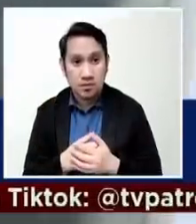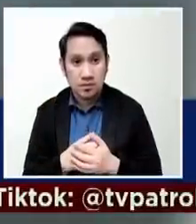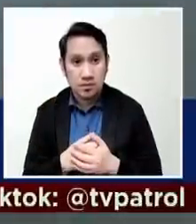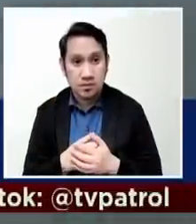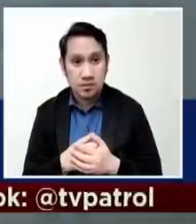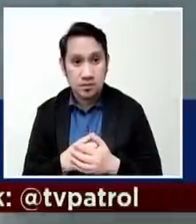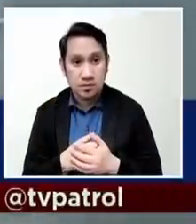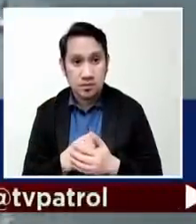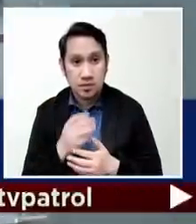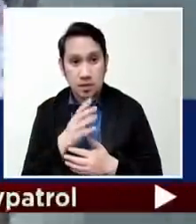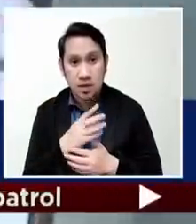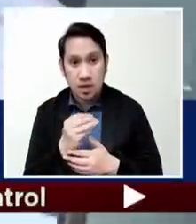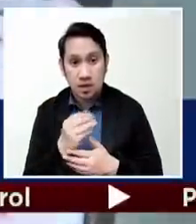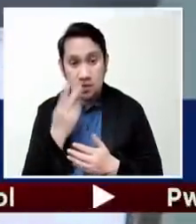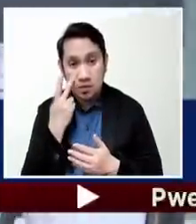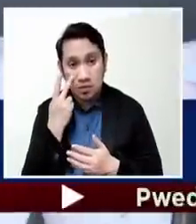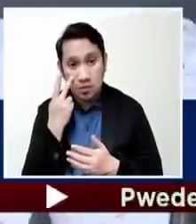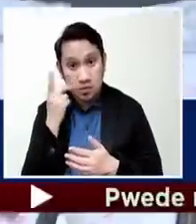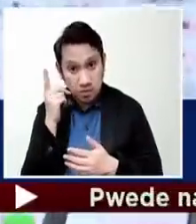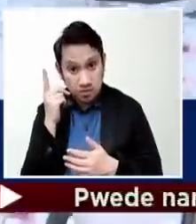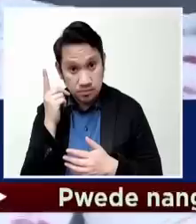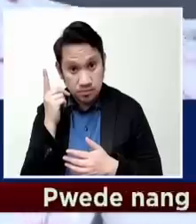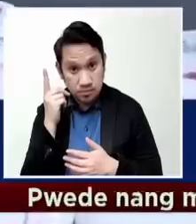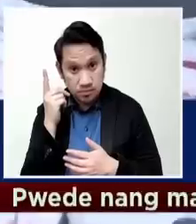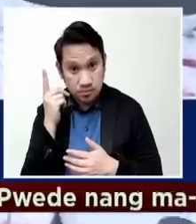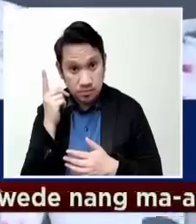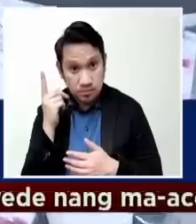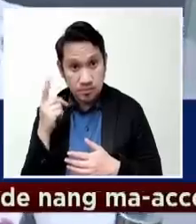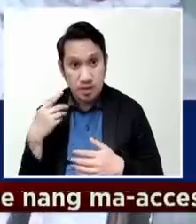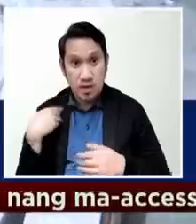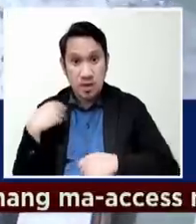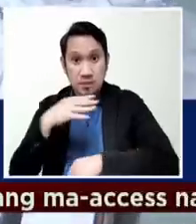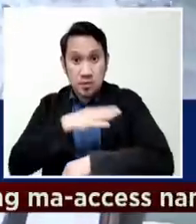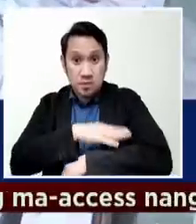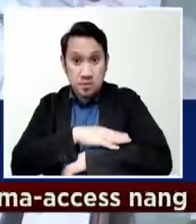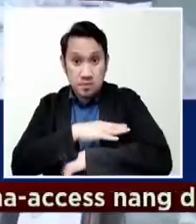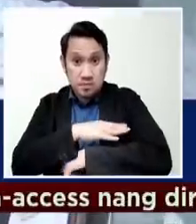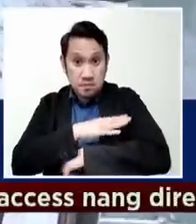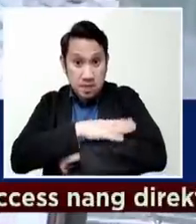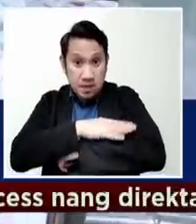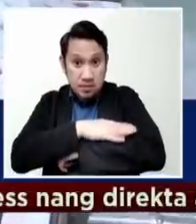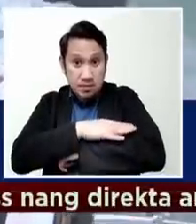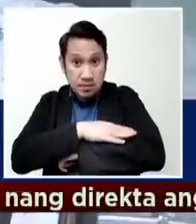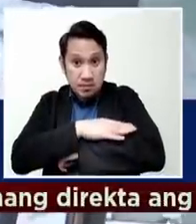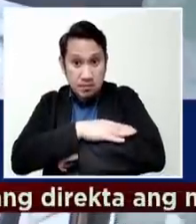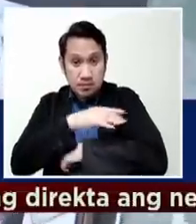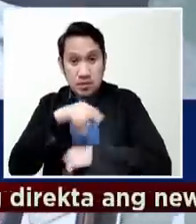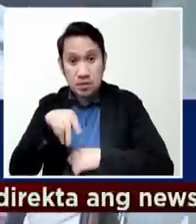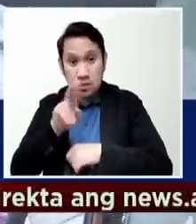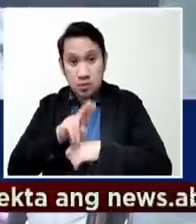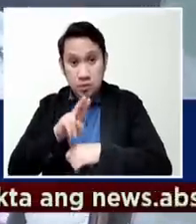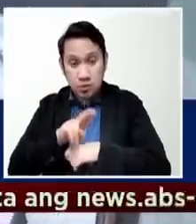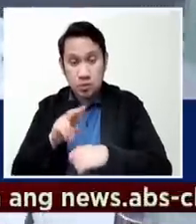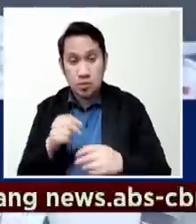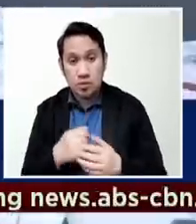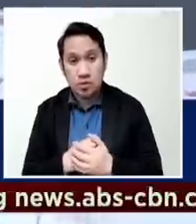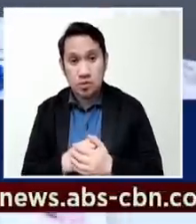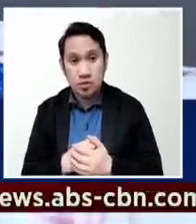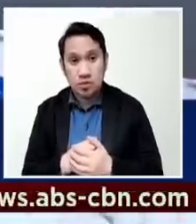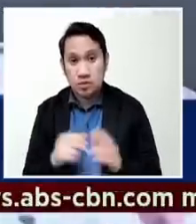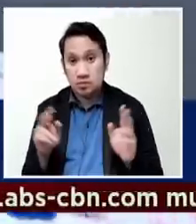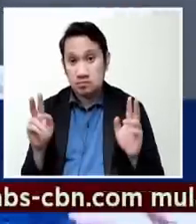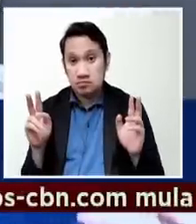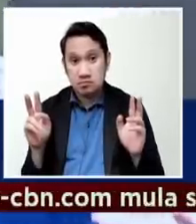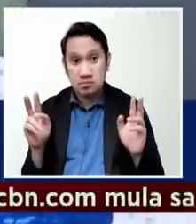Makikita nyo dito yung kama na gamit ng model nila para sa scam. Love Scam Hub ang tawag sa